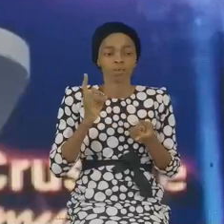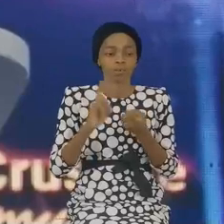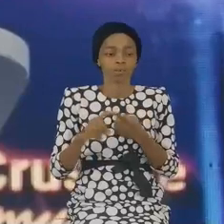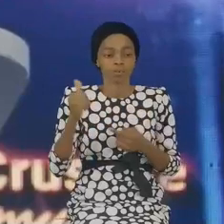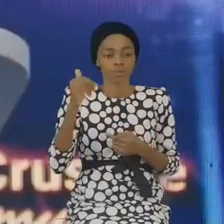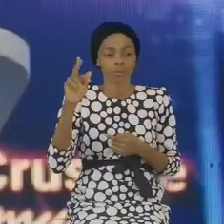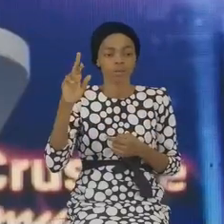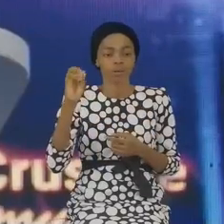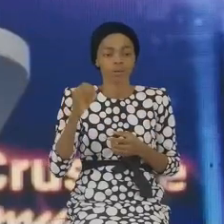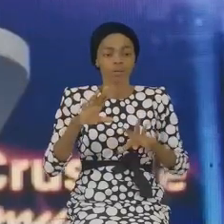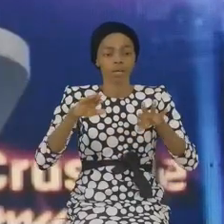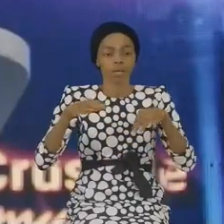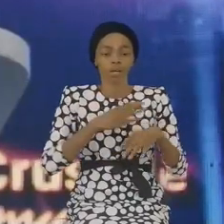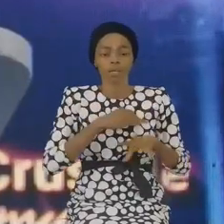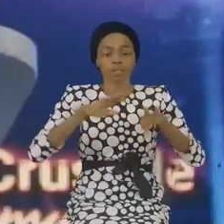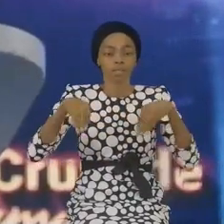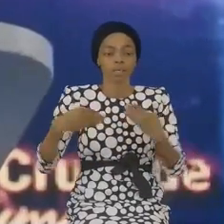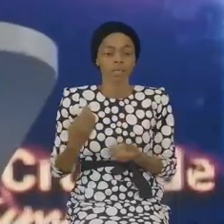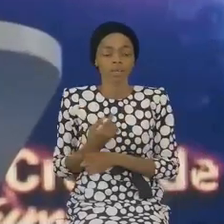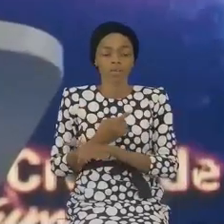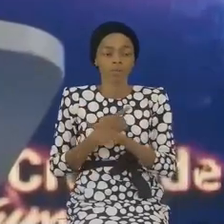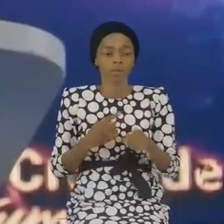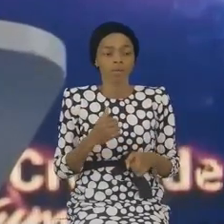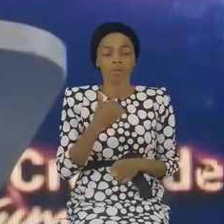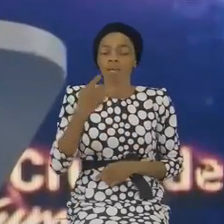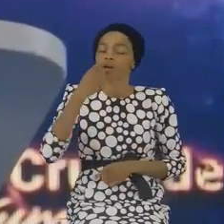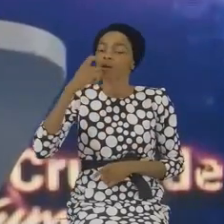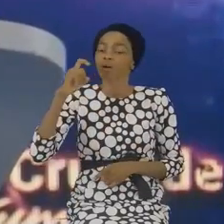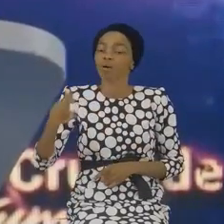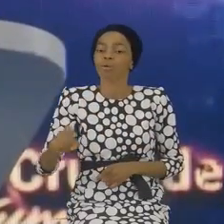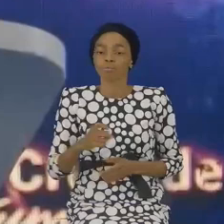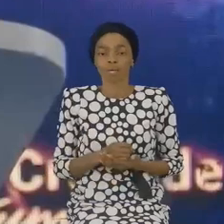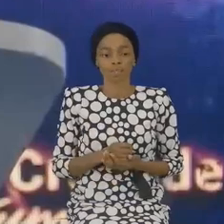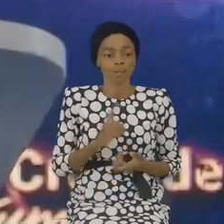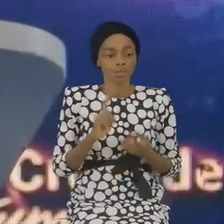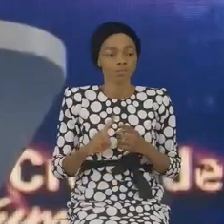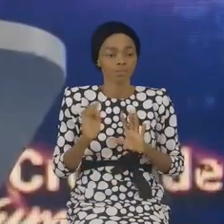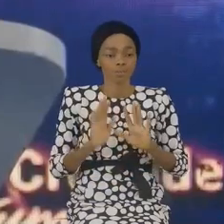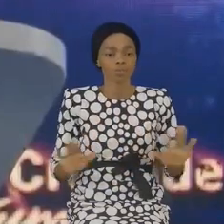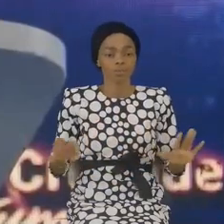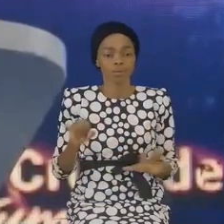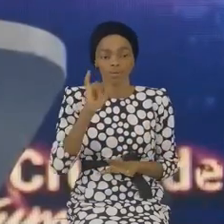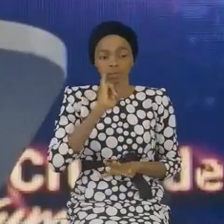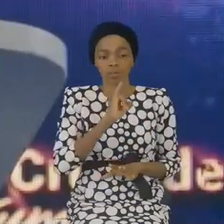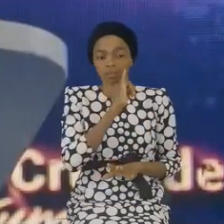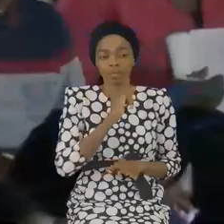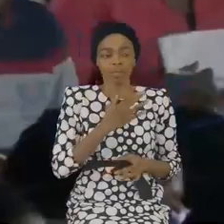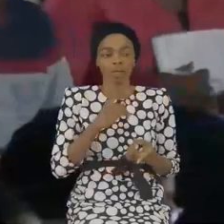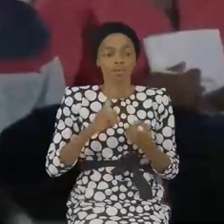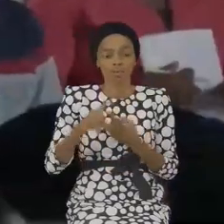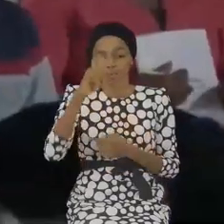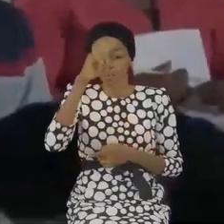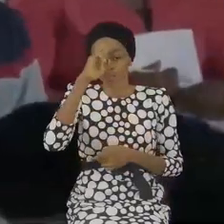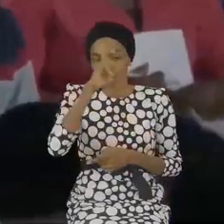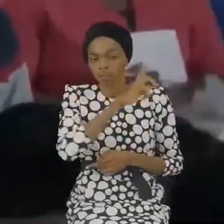donna des ordres au sujet des enfants d'Israël et au sujet de Pharaon, roi